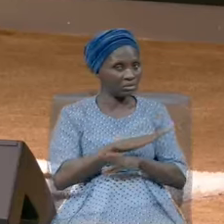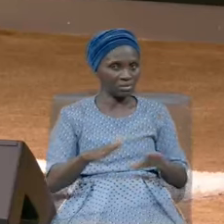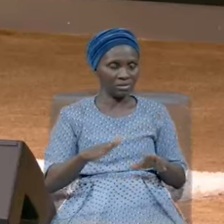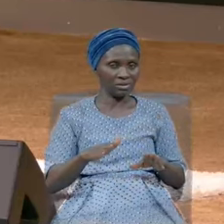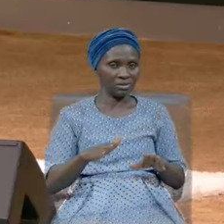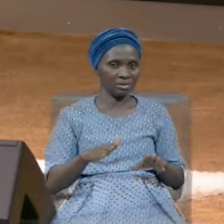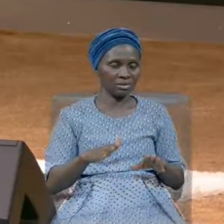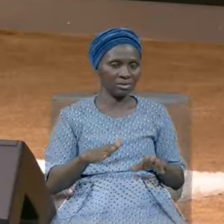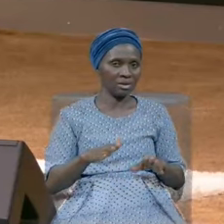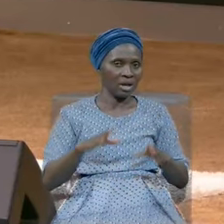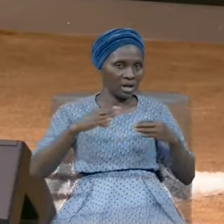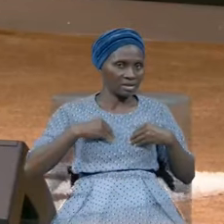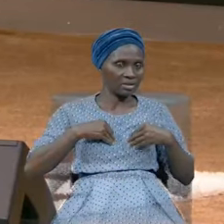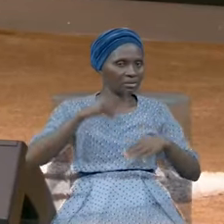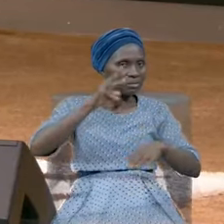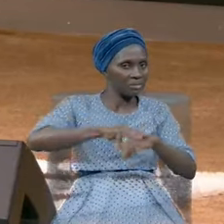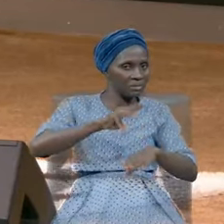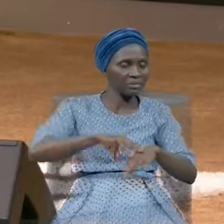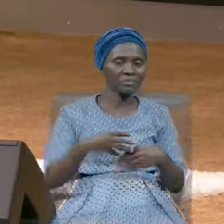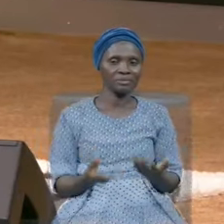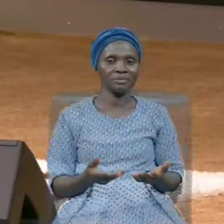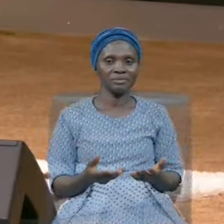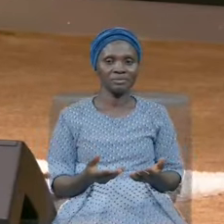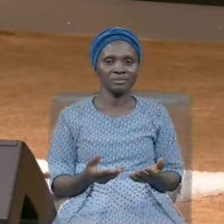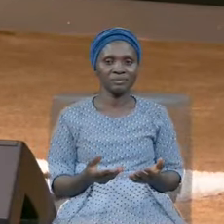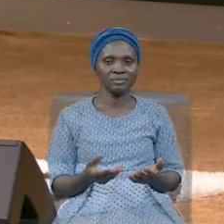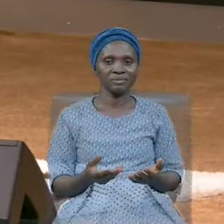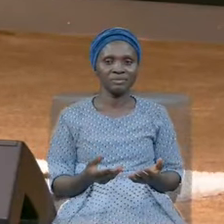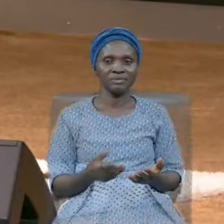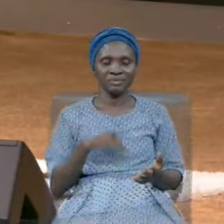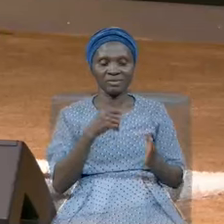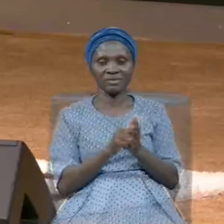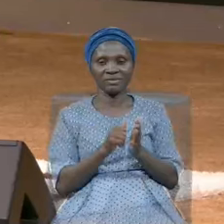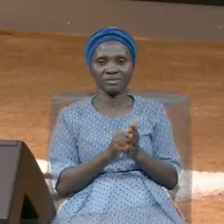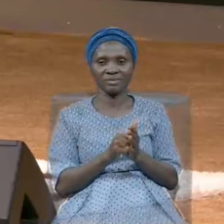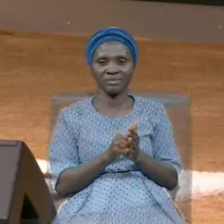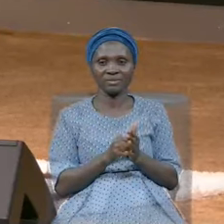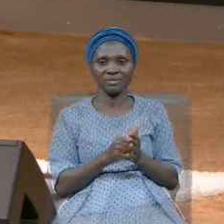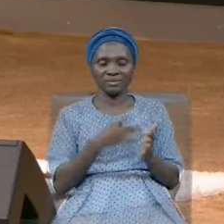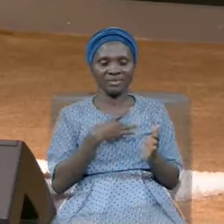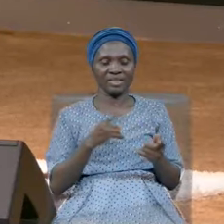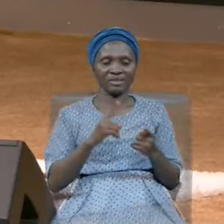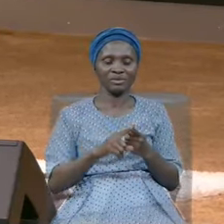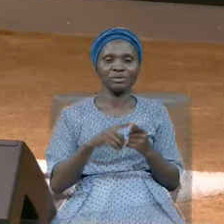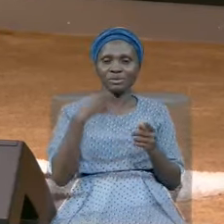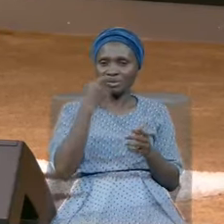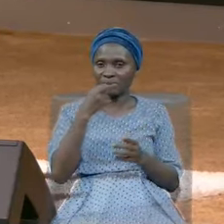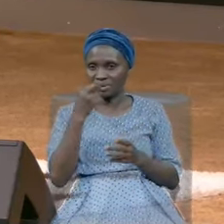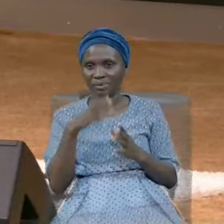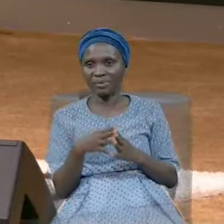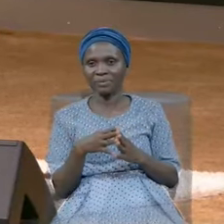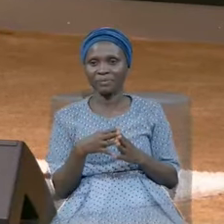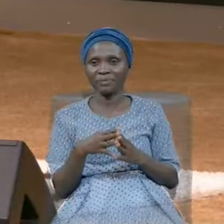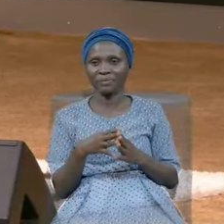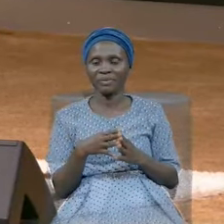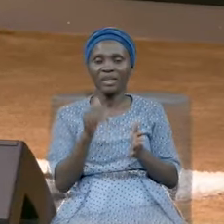sérieux. Vous voyez? Tu dois parler directement. C'est ce que nous, c'est quoi on enseigne. Pour que